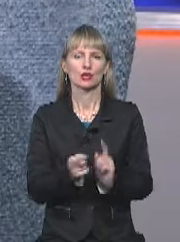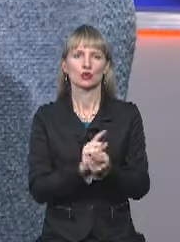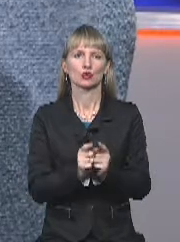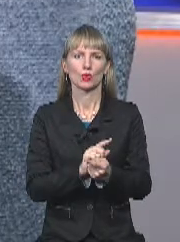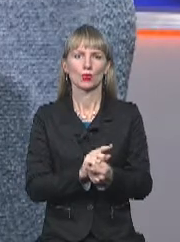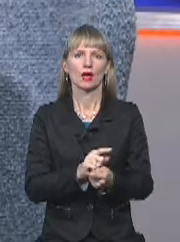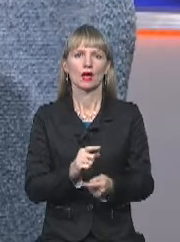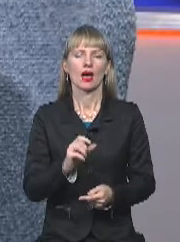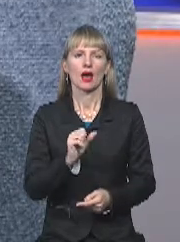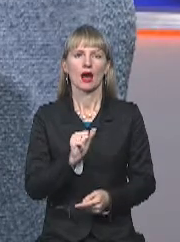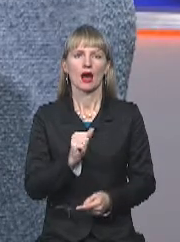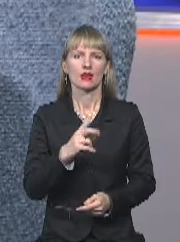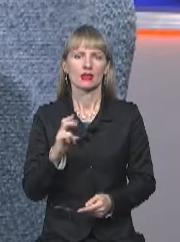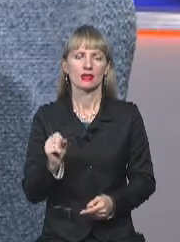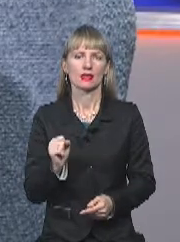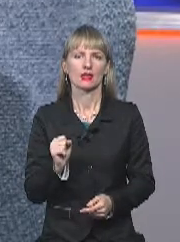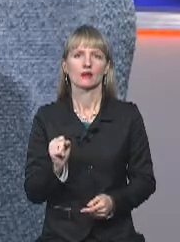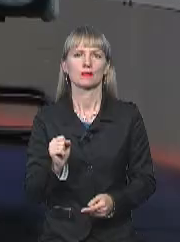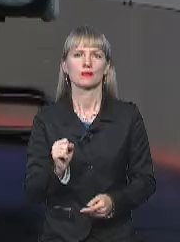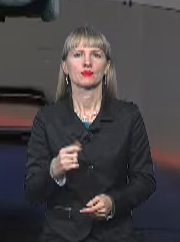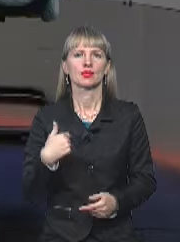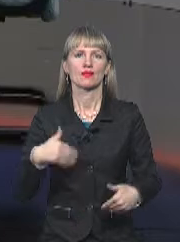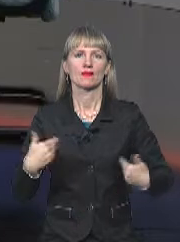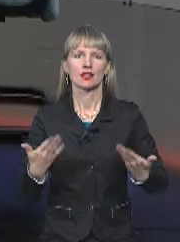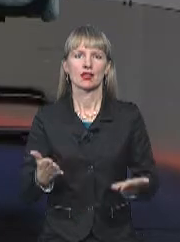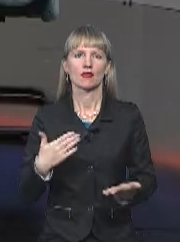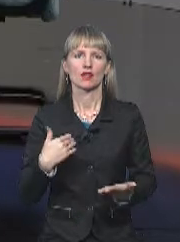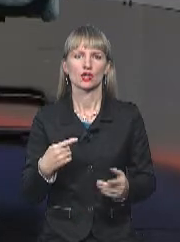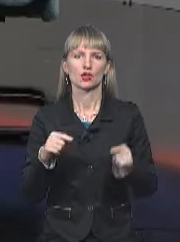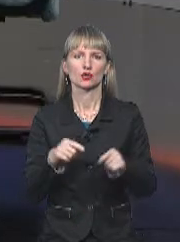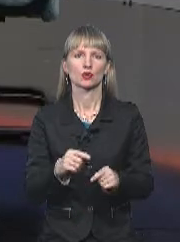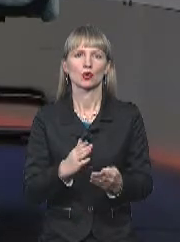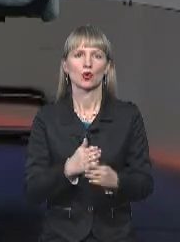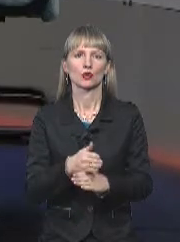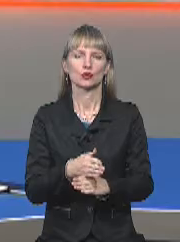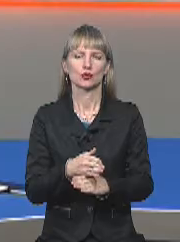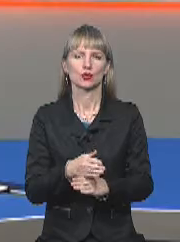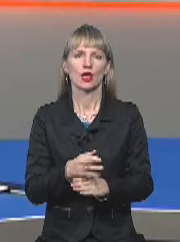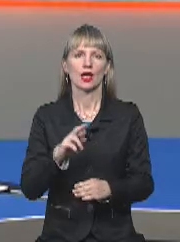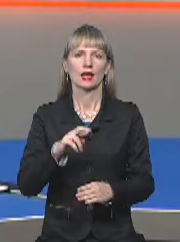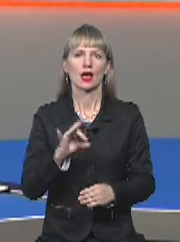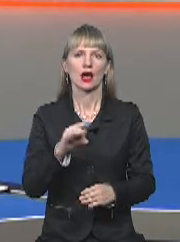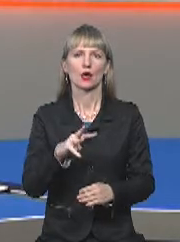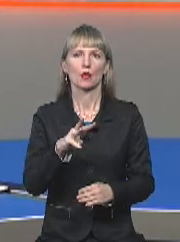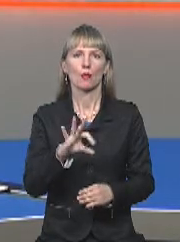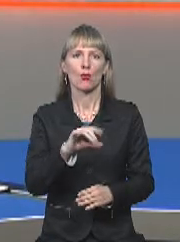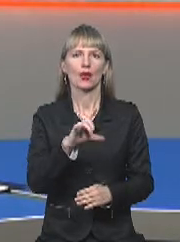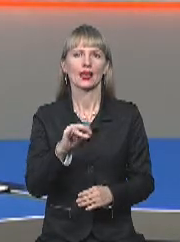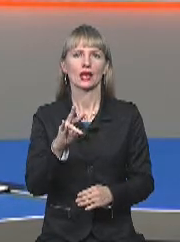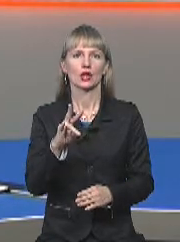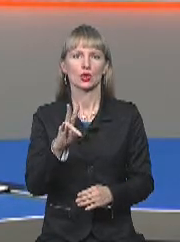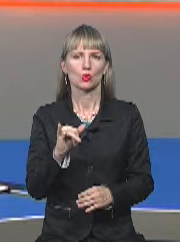допомагає Анна Кіріченка. А я вітаю в нашій студії гостю, пані Тетяну Ярмохіну, запорізьку